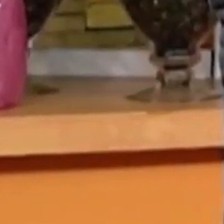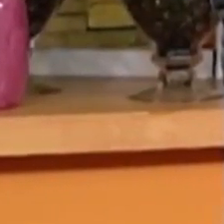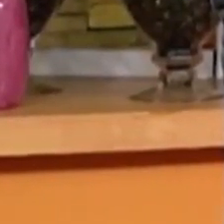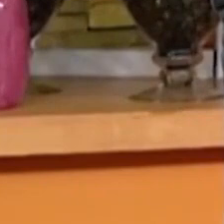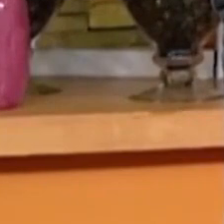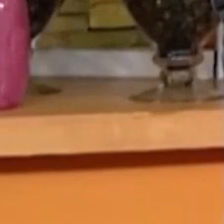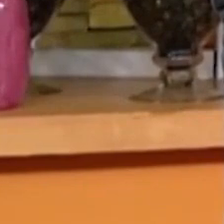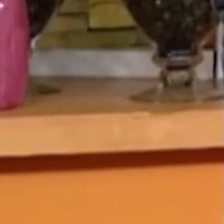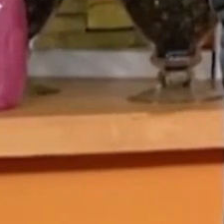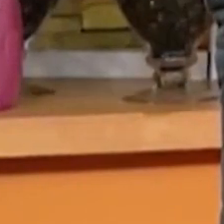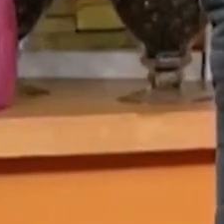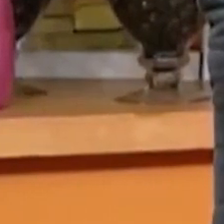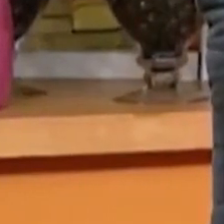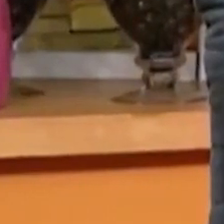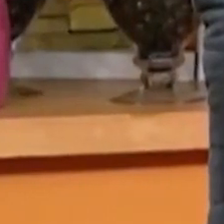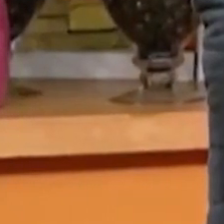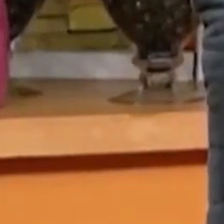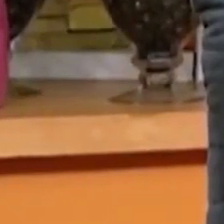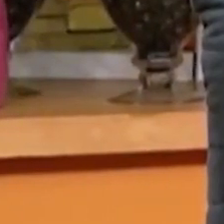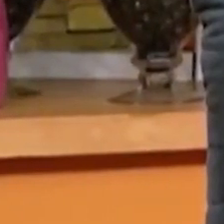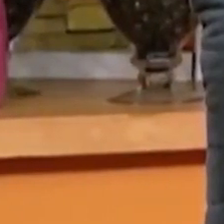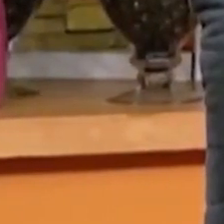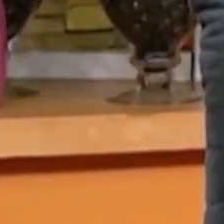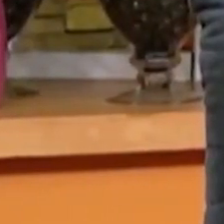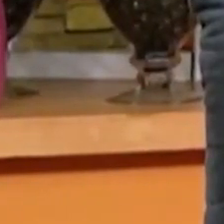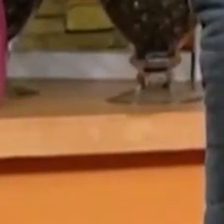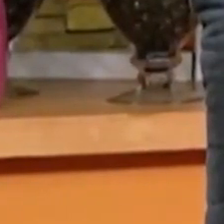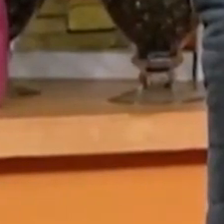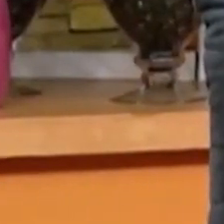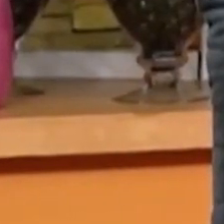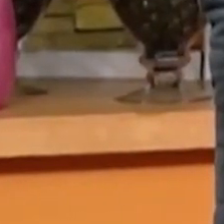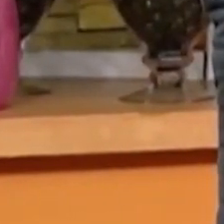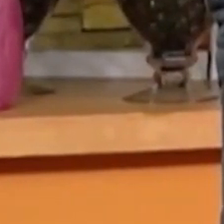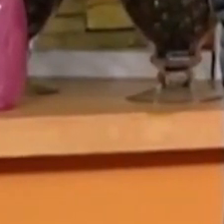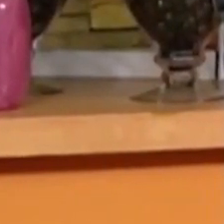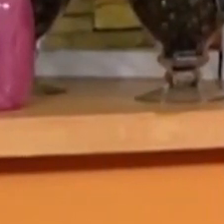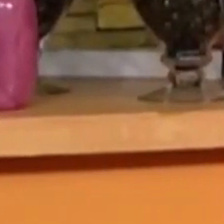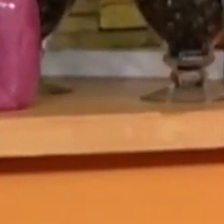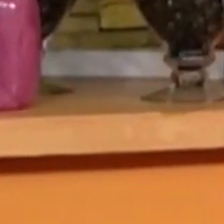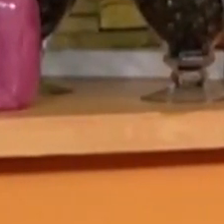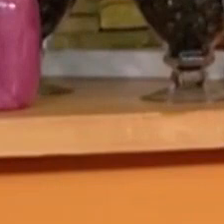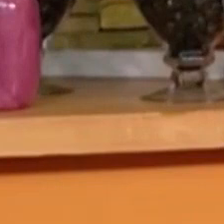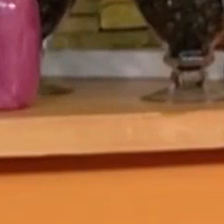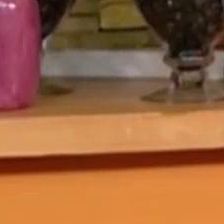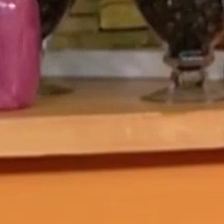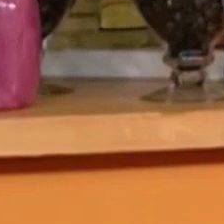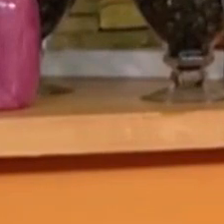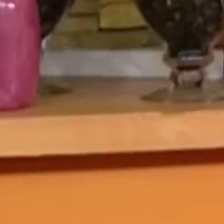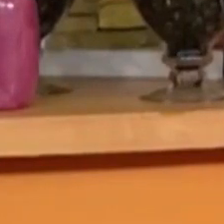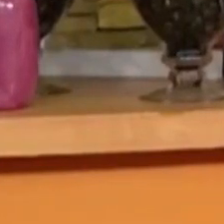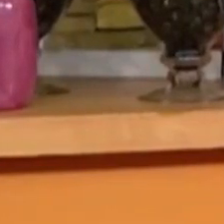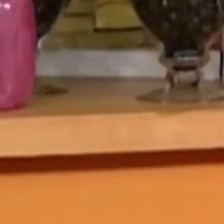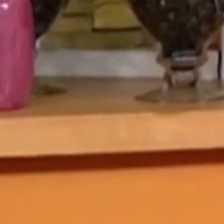youtube.com/GMA News. I-click lang ang subscribe button. At sa mga kapuso abroad, maaari kaming masubaybayan